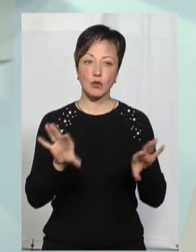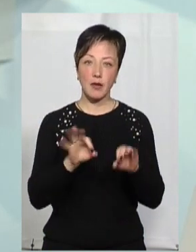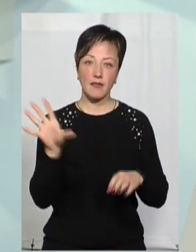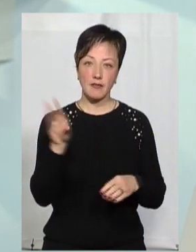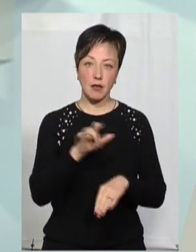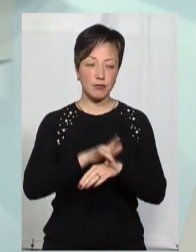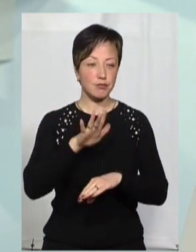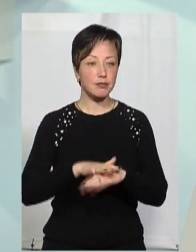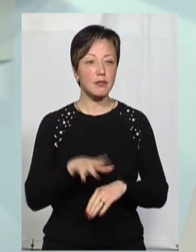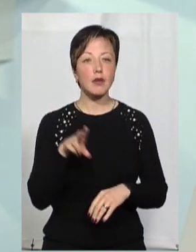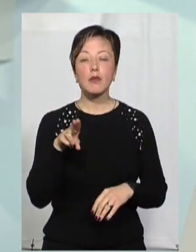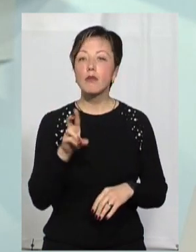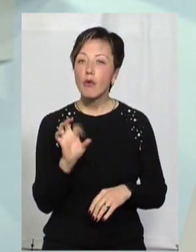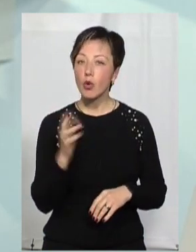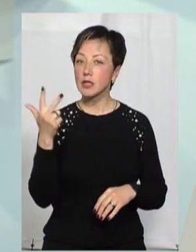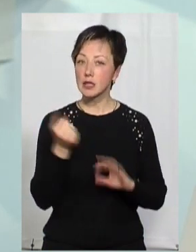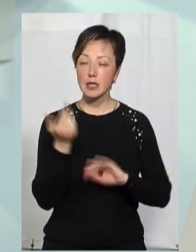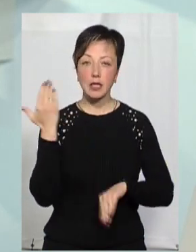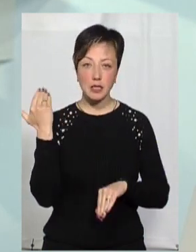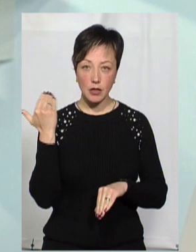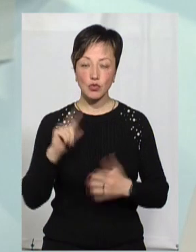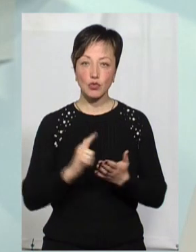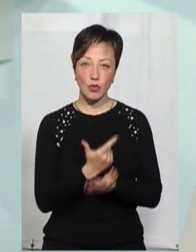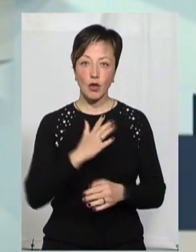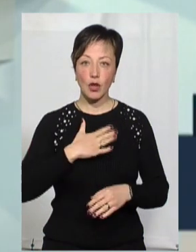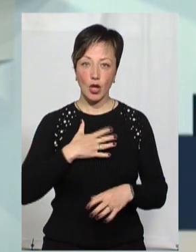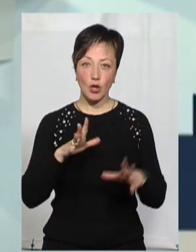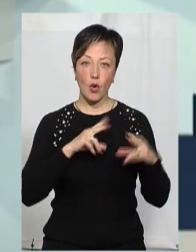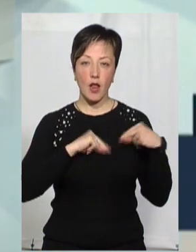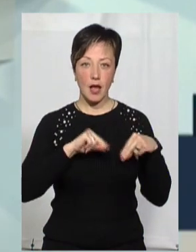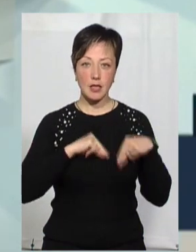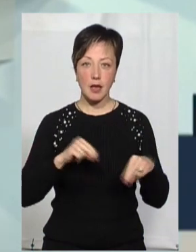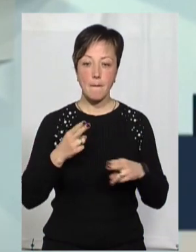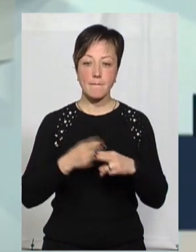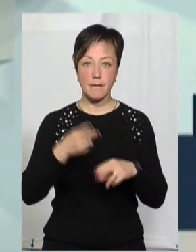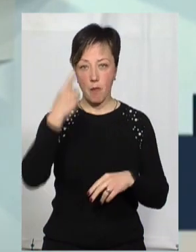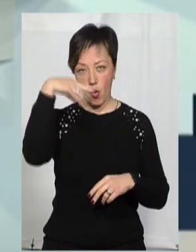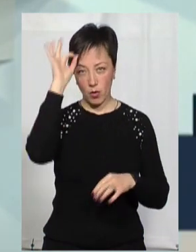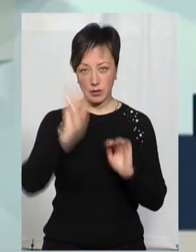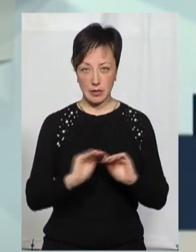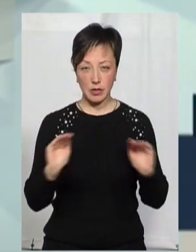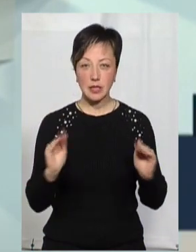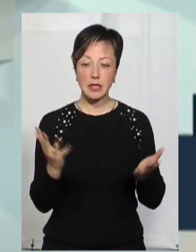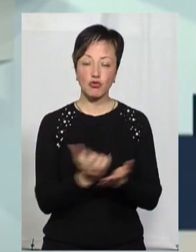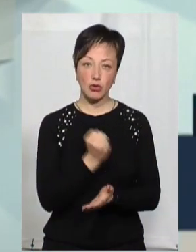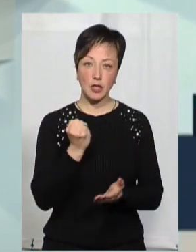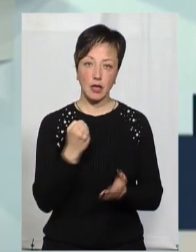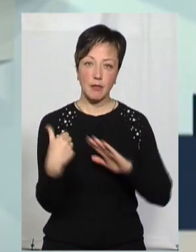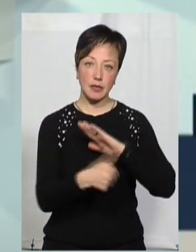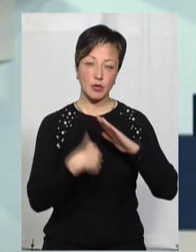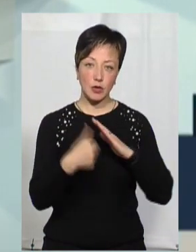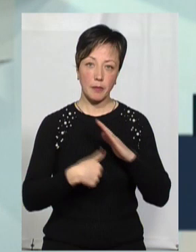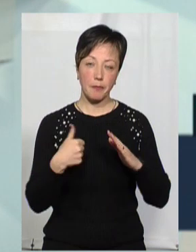все достеменно, оскільки 3 неділі назад, знову ж таки, наші колеги ювенальна превенція знайшли